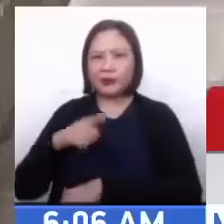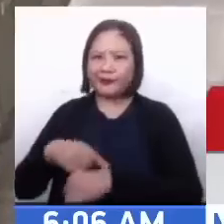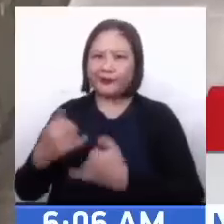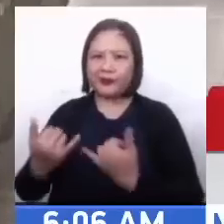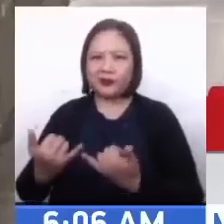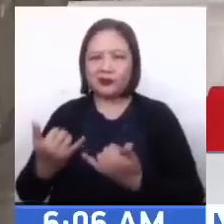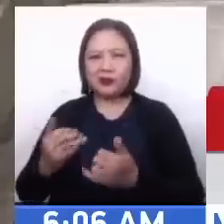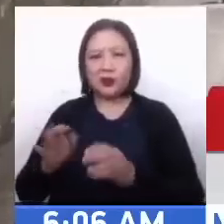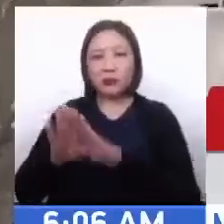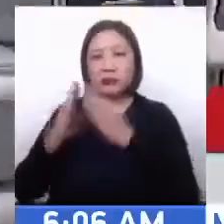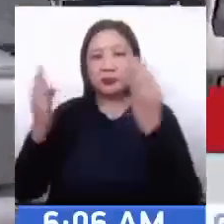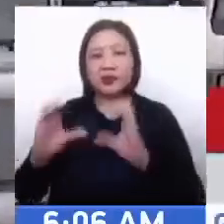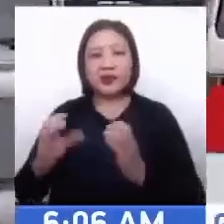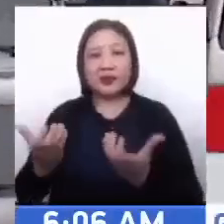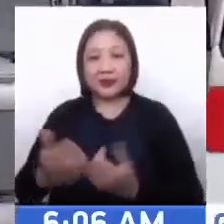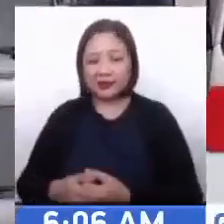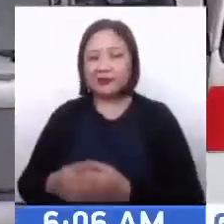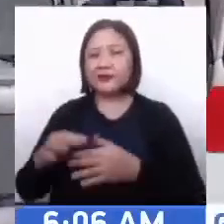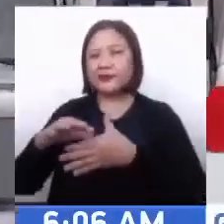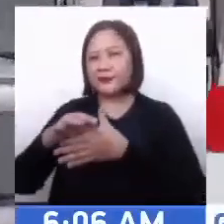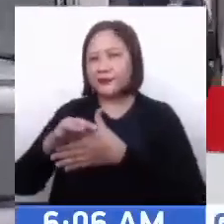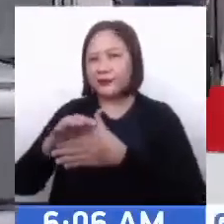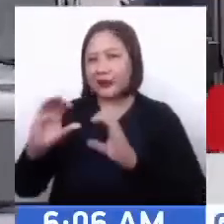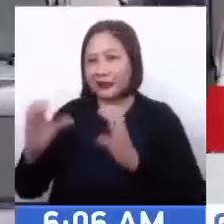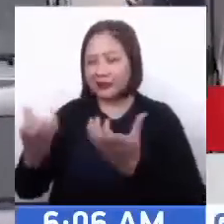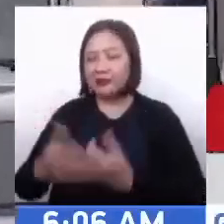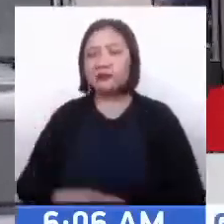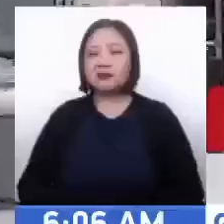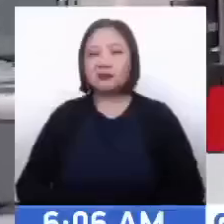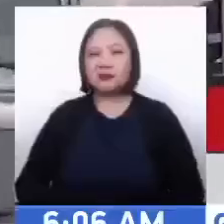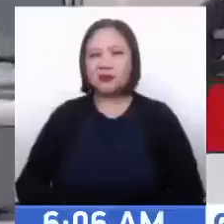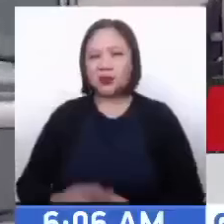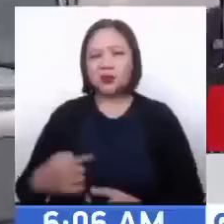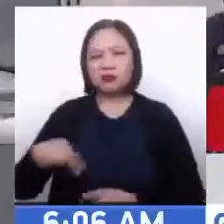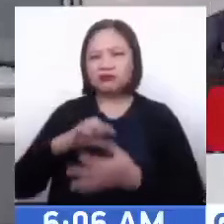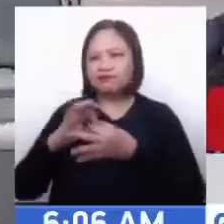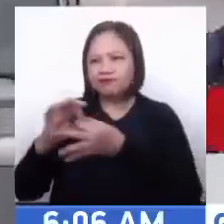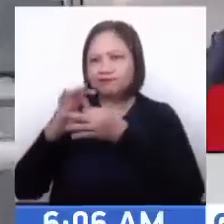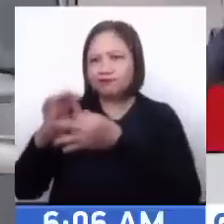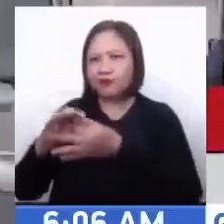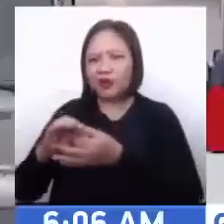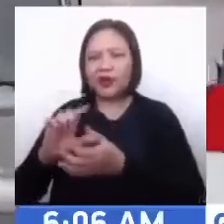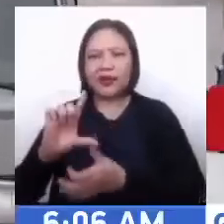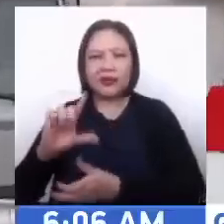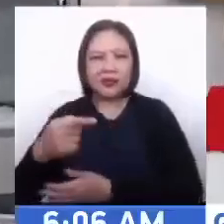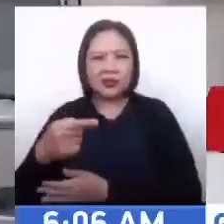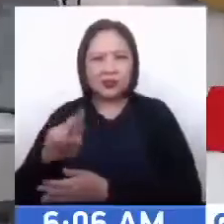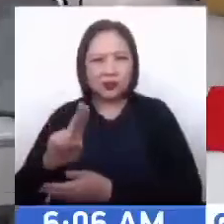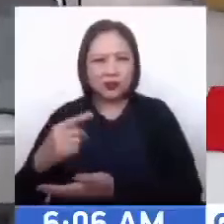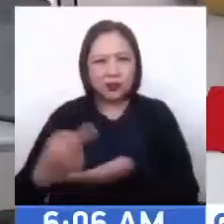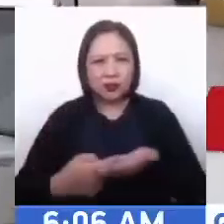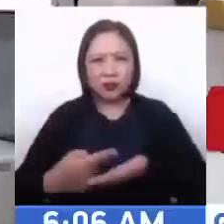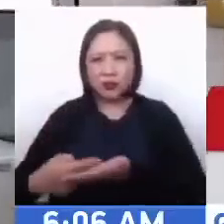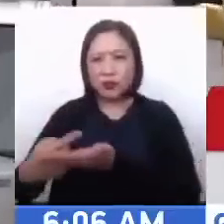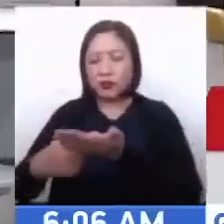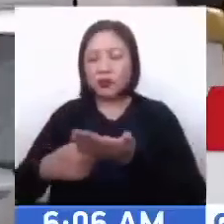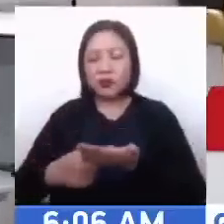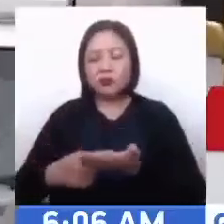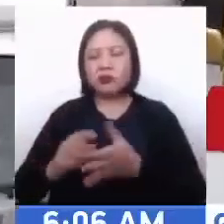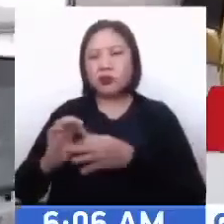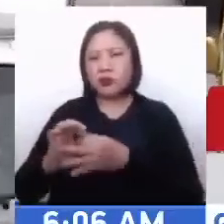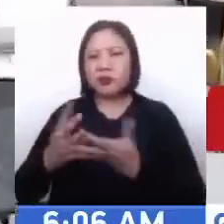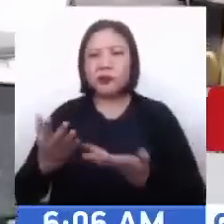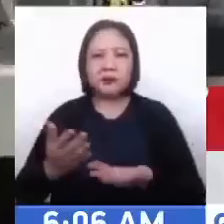yung face-to-face natin. Matagal na kami nakipag-unahin sa mga local government units. We've been doing listing, fogging. And we've been